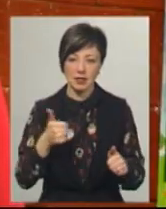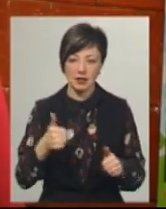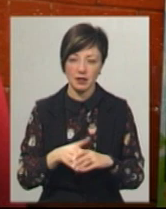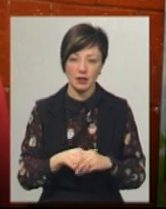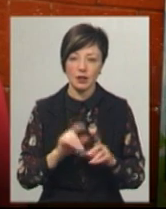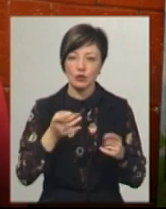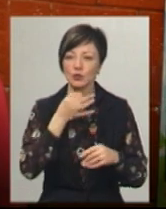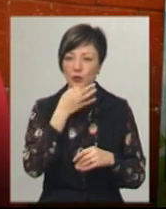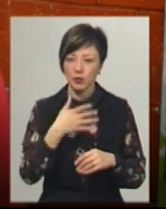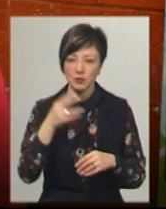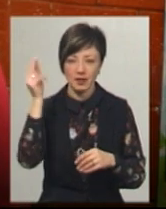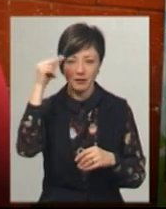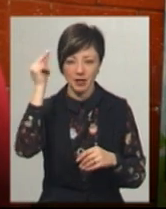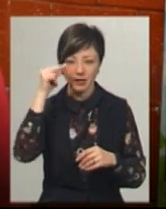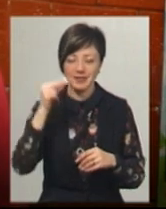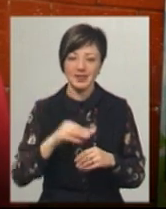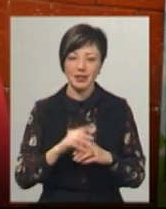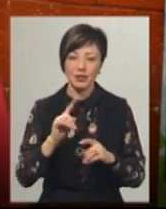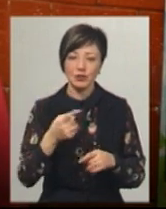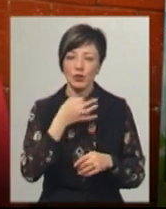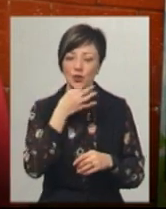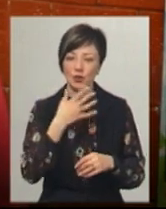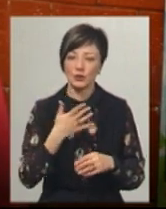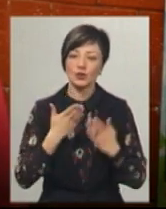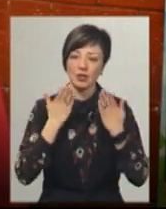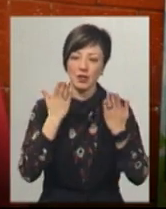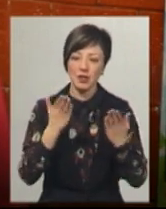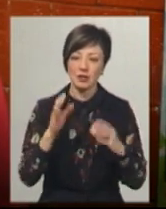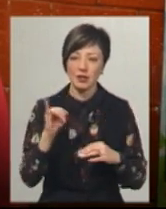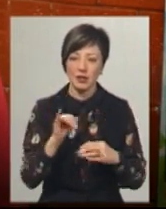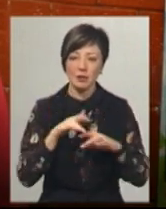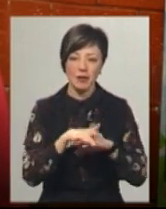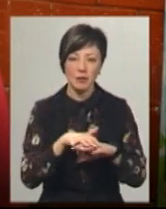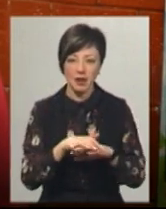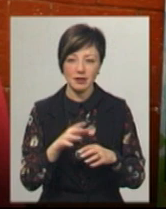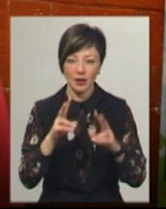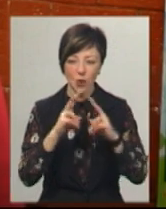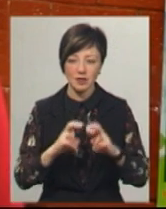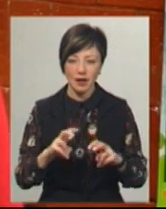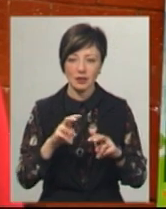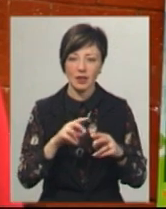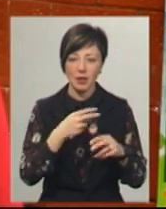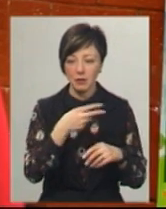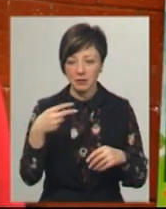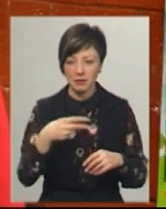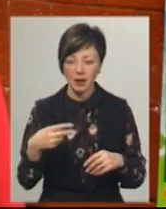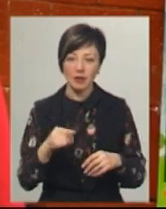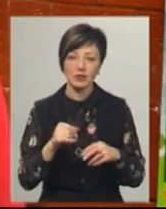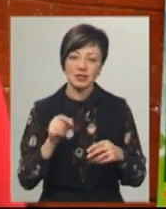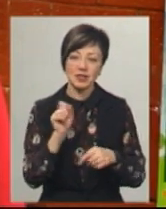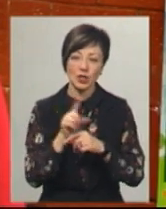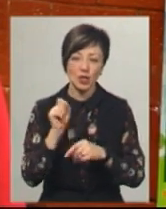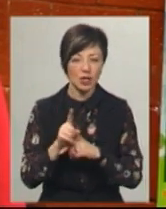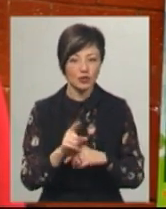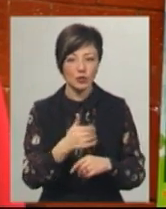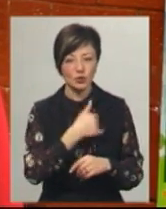дуже подобається навчатися, вона дуже любить і читати, і математику розв'язувати, приклади, задачі. І хочу